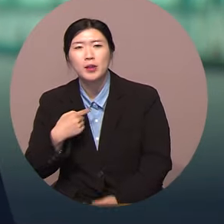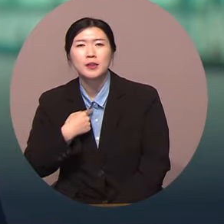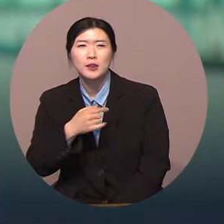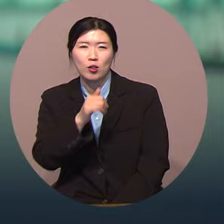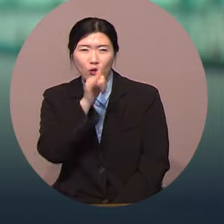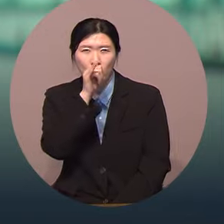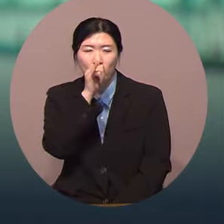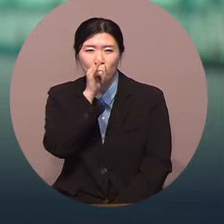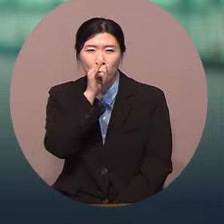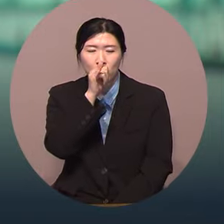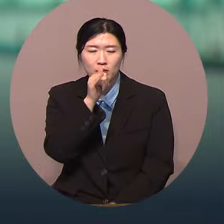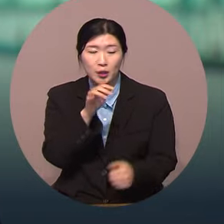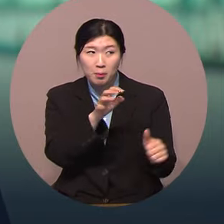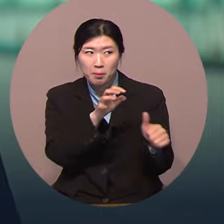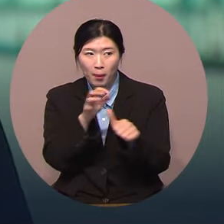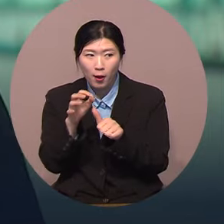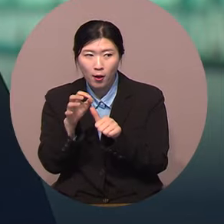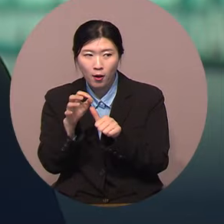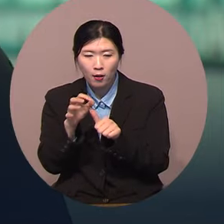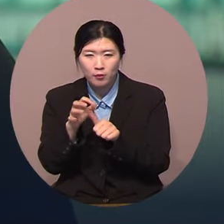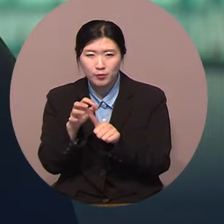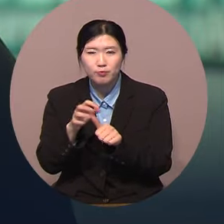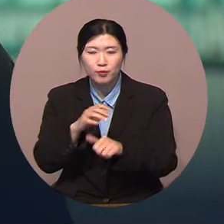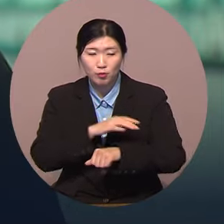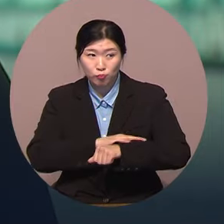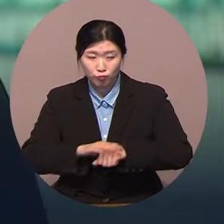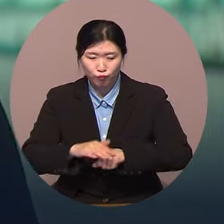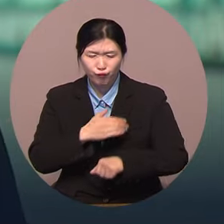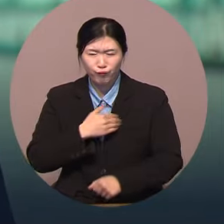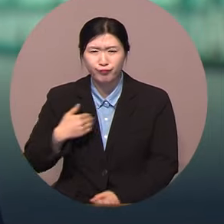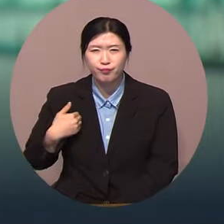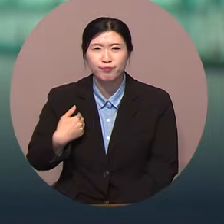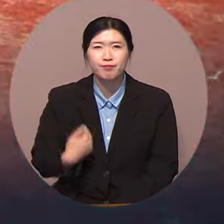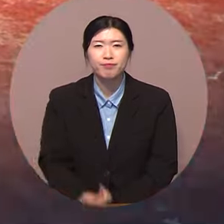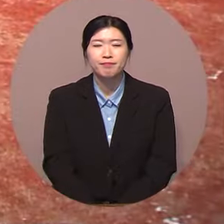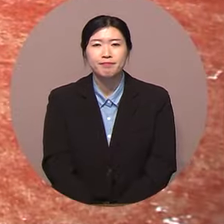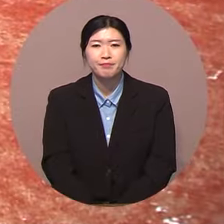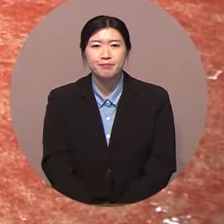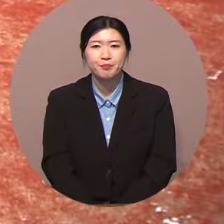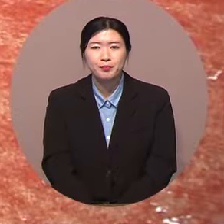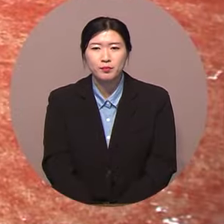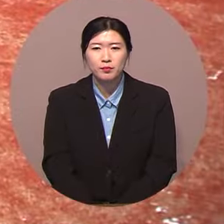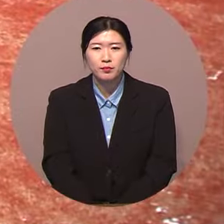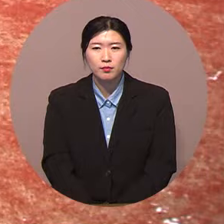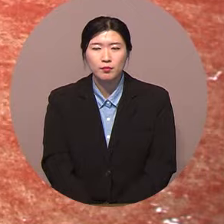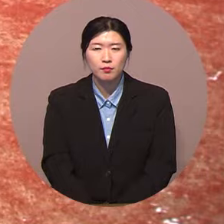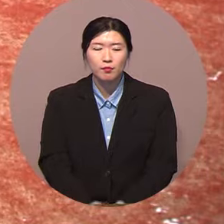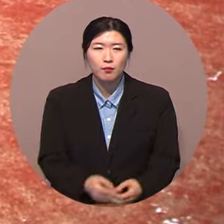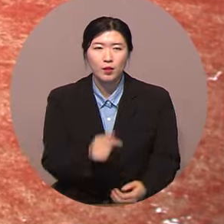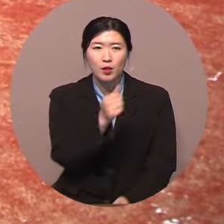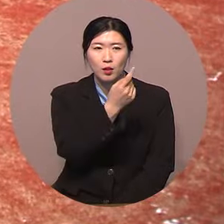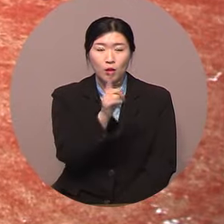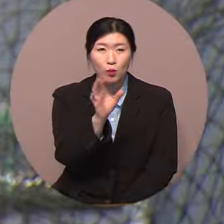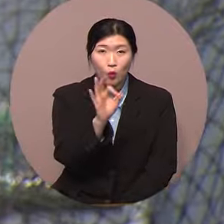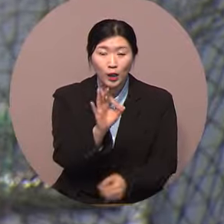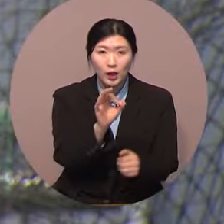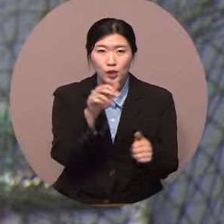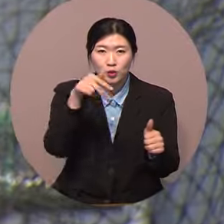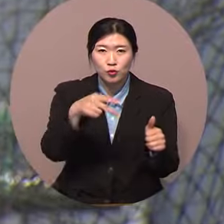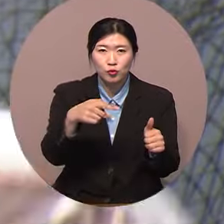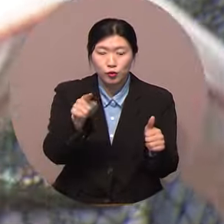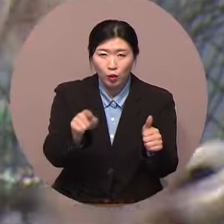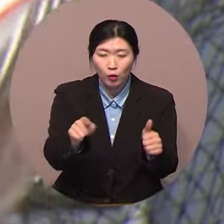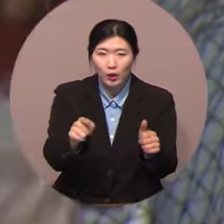때문에 그런 거에 있어서는 남들한테 지지 않을 자신 있습니다. 황준서와 함께 고등학교 시절